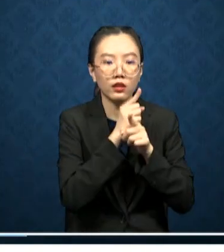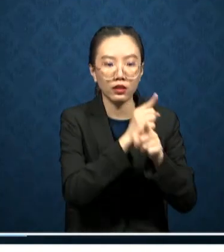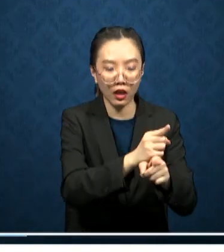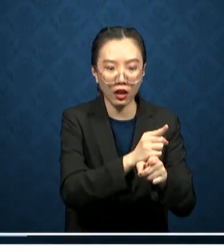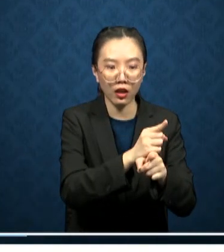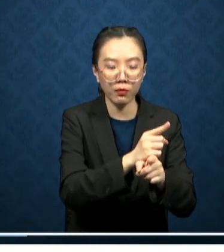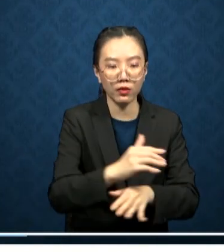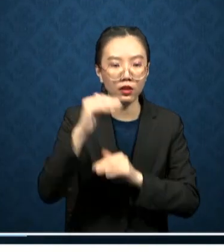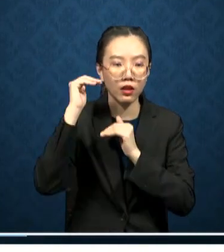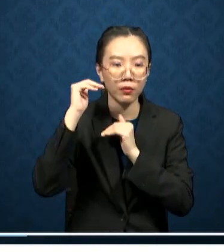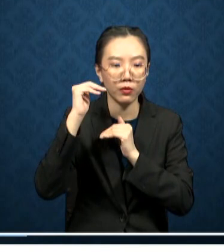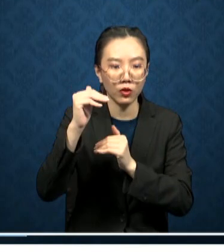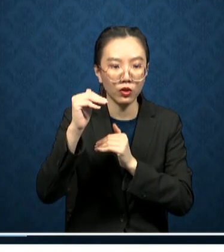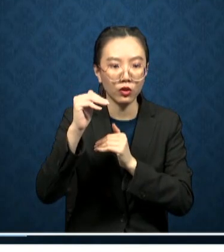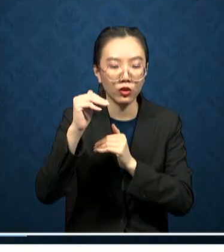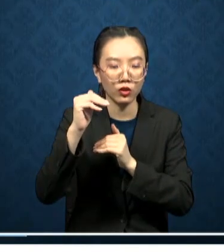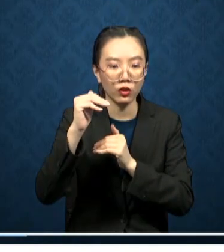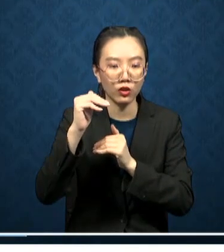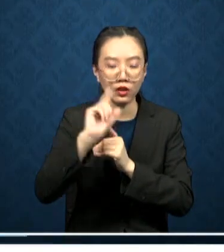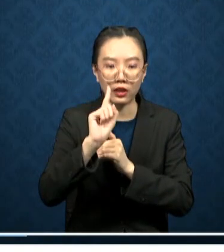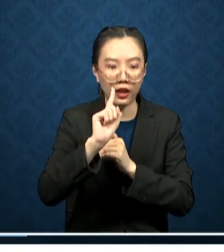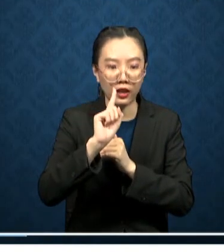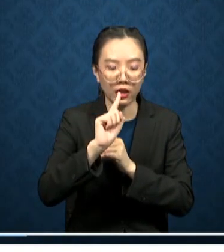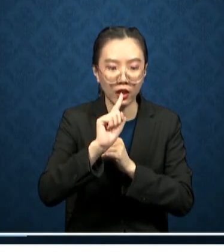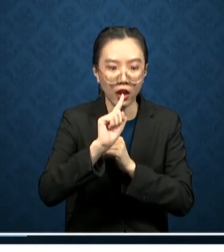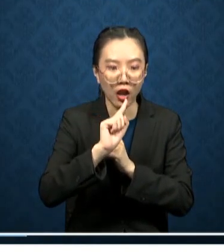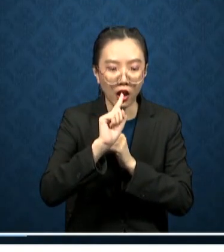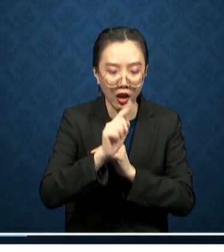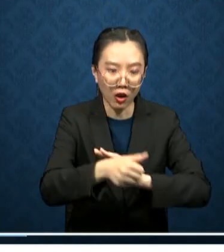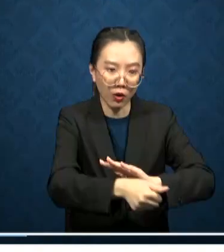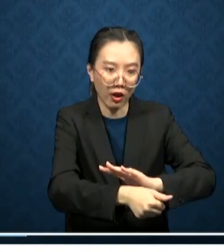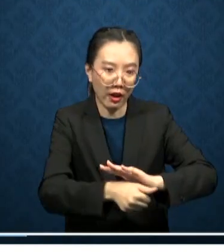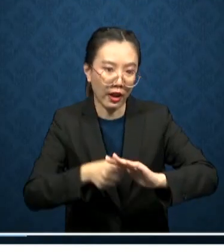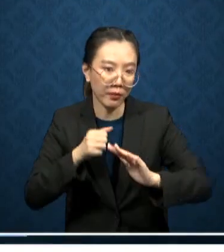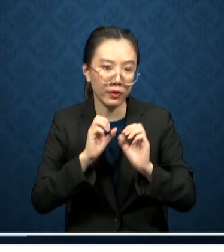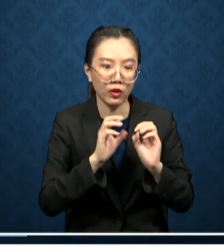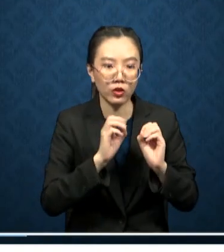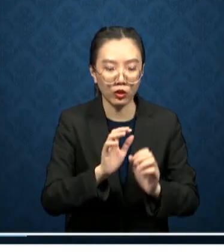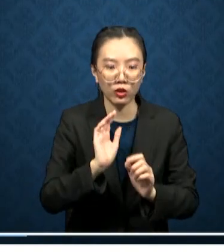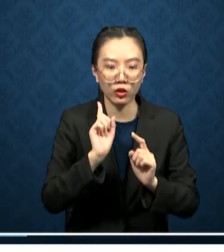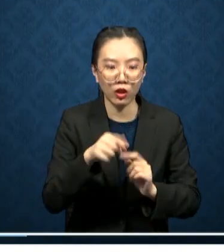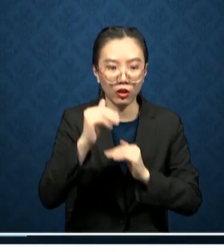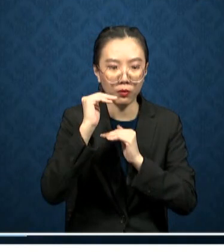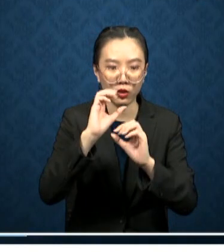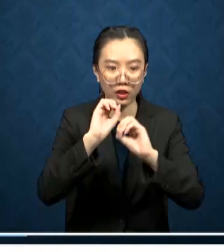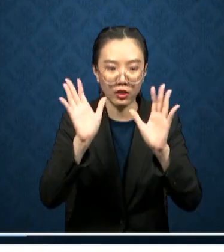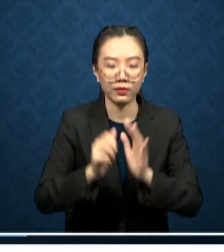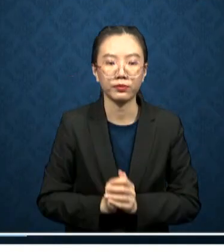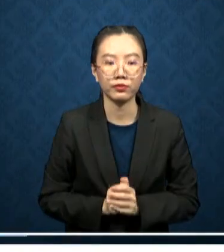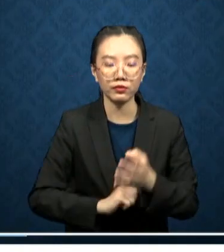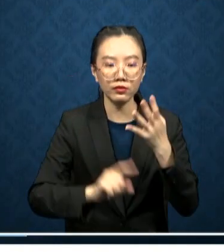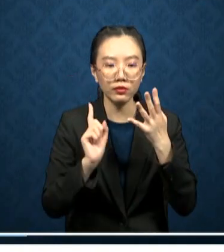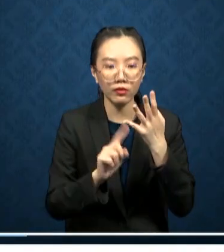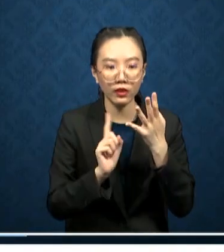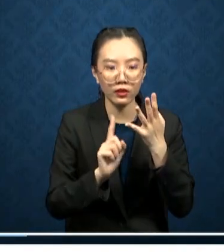การขจัดการแอร์แงข้อมาของนักปุกดมกาดบมภาพ4. กำั